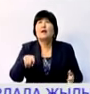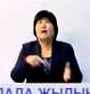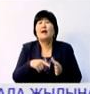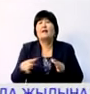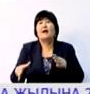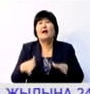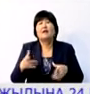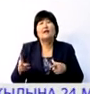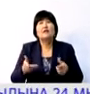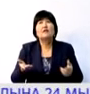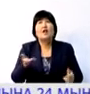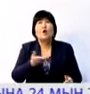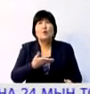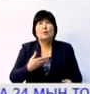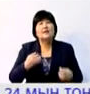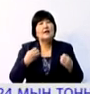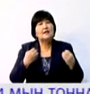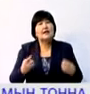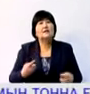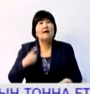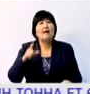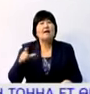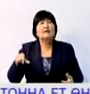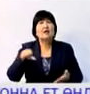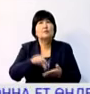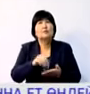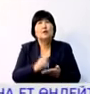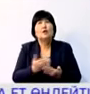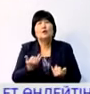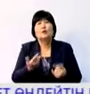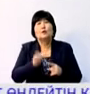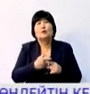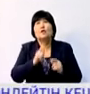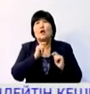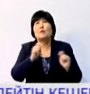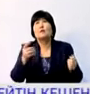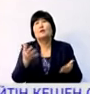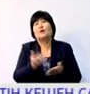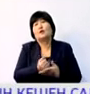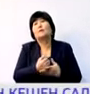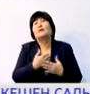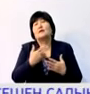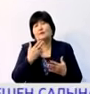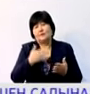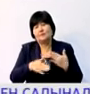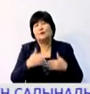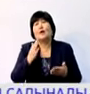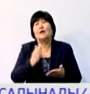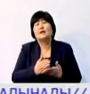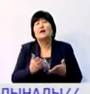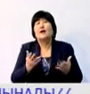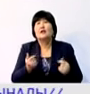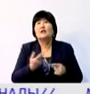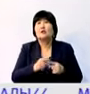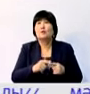жатқан бізде жақсы қадрларымыз бар. Солардың өзі бүгін марапатқа ие болуы сөз жоқ, бізді қуантады. Әрине